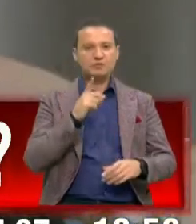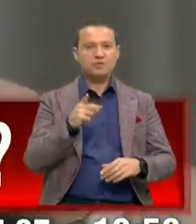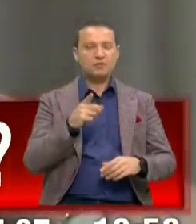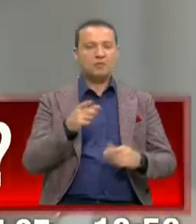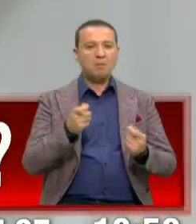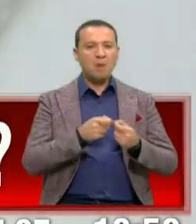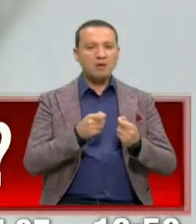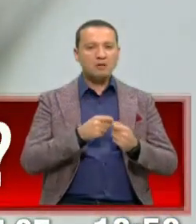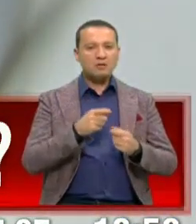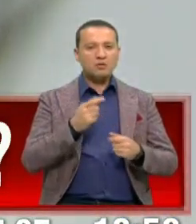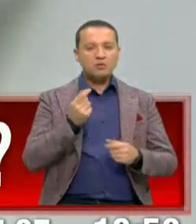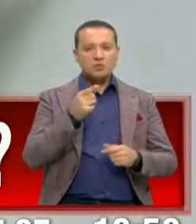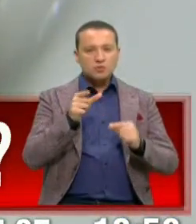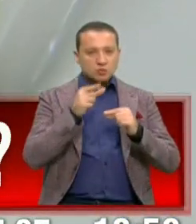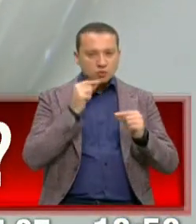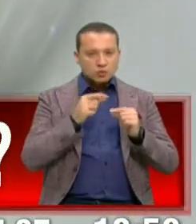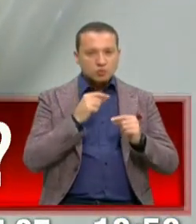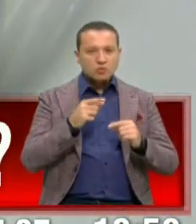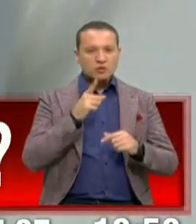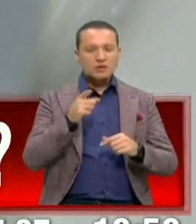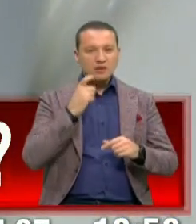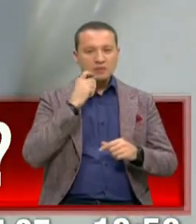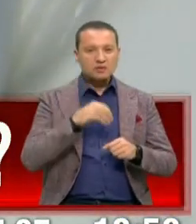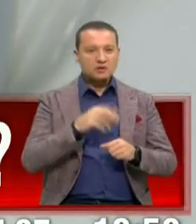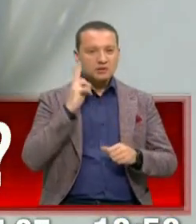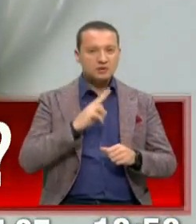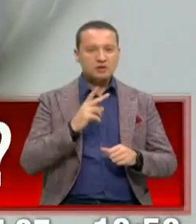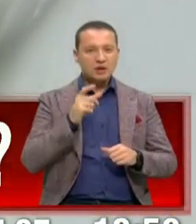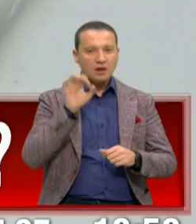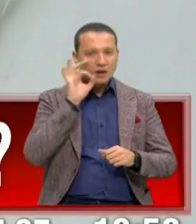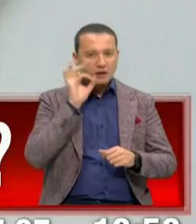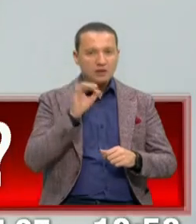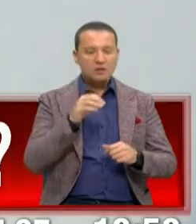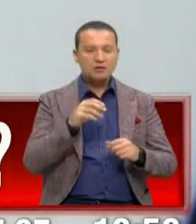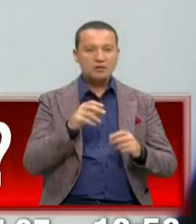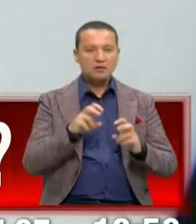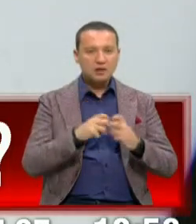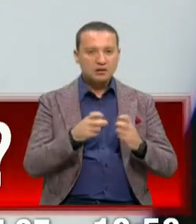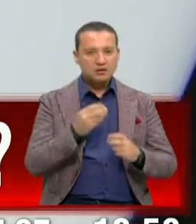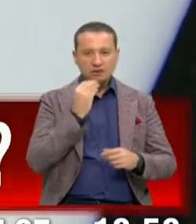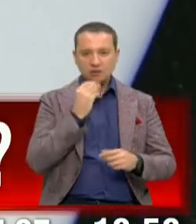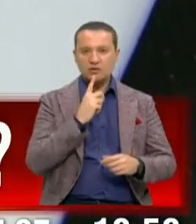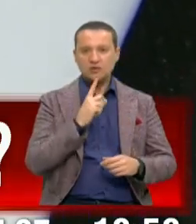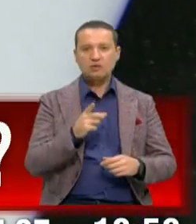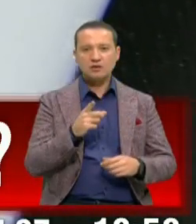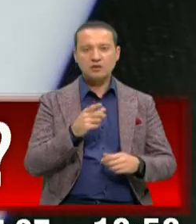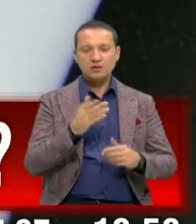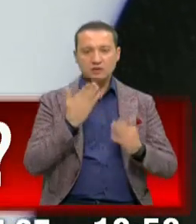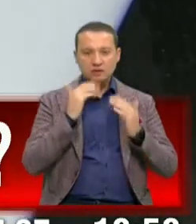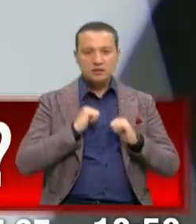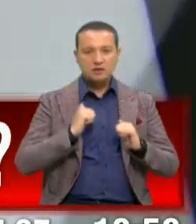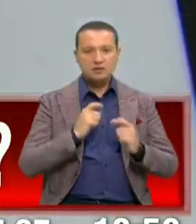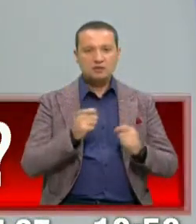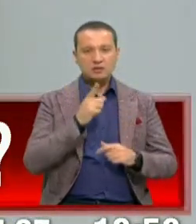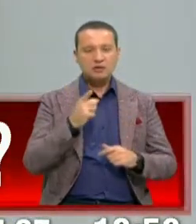Baklagiller kuru üzüm içerik olarak demirden zengindir yani kuru erikte kuru kayısı da bunları örnek olabilir özellikle ders çalışırken